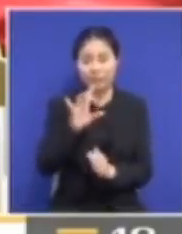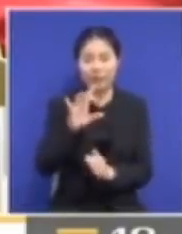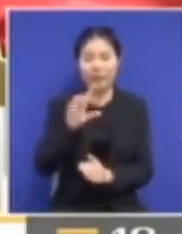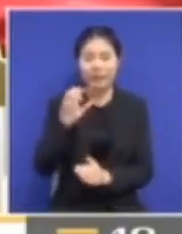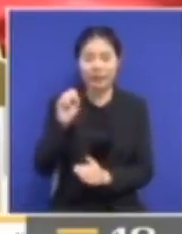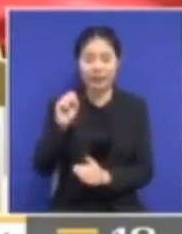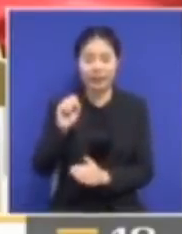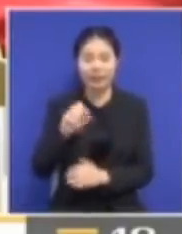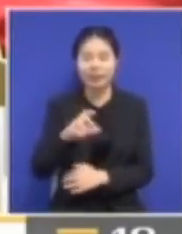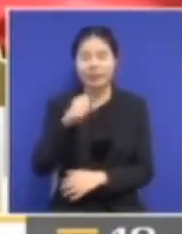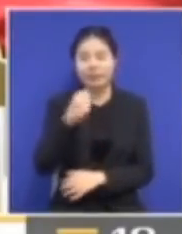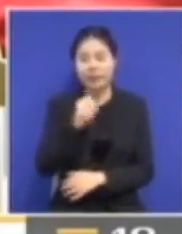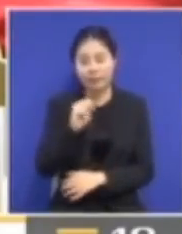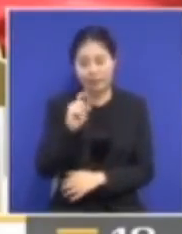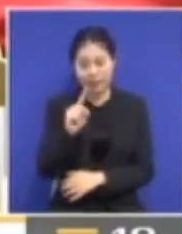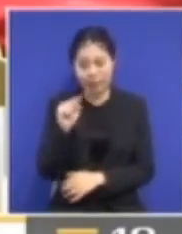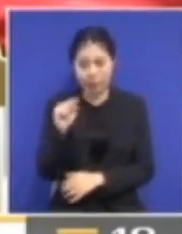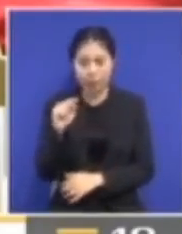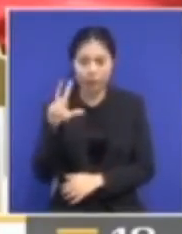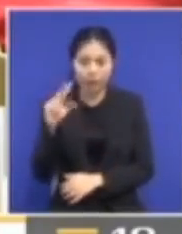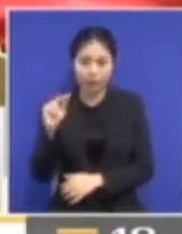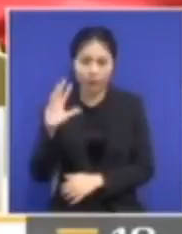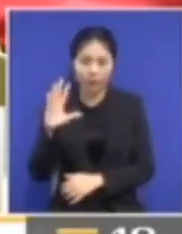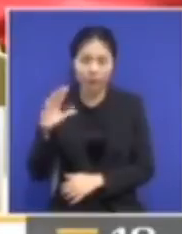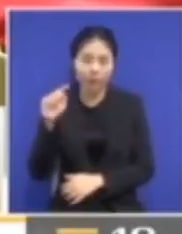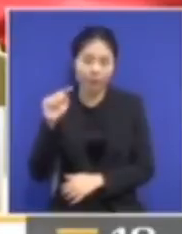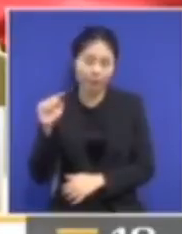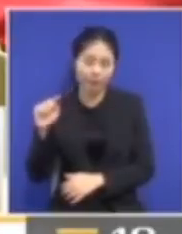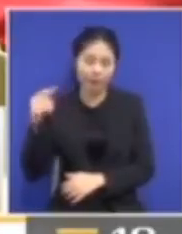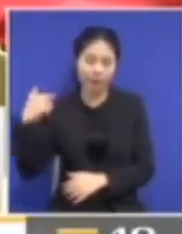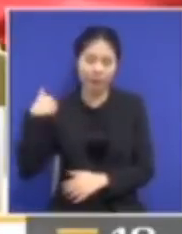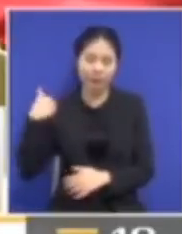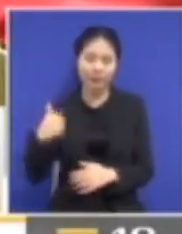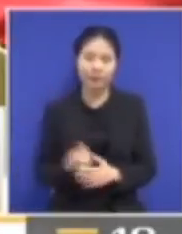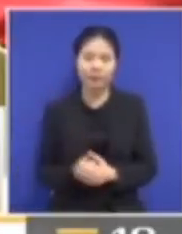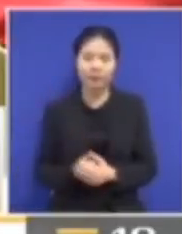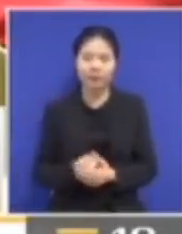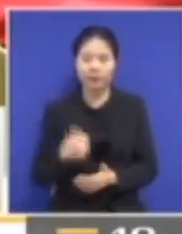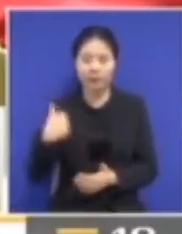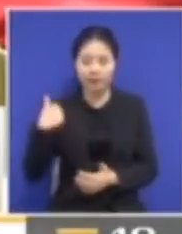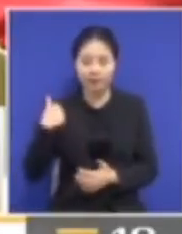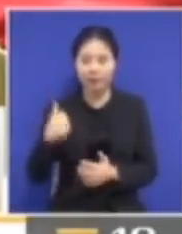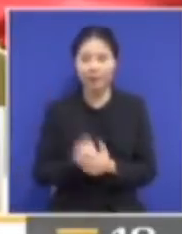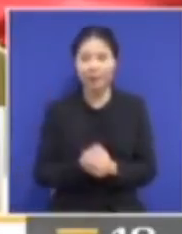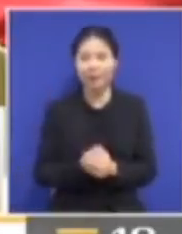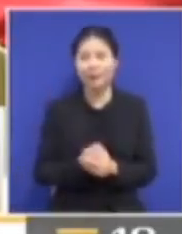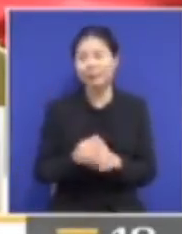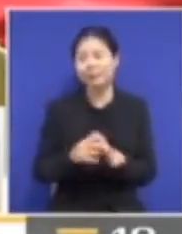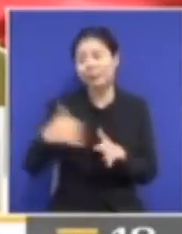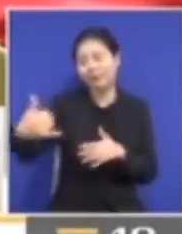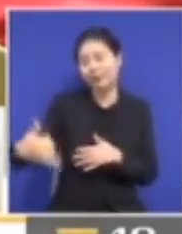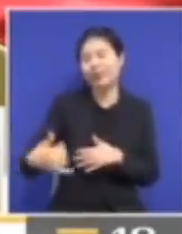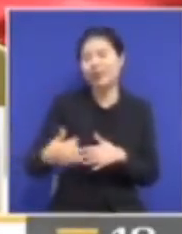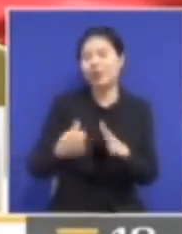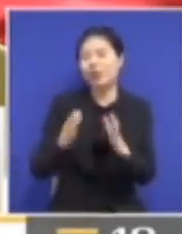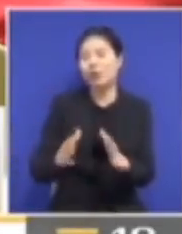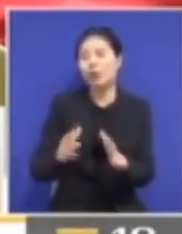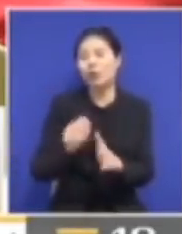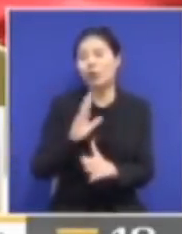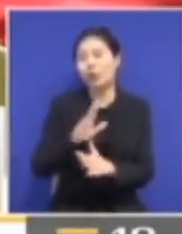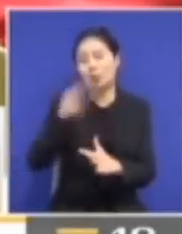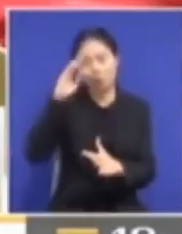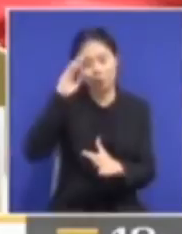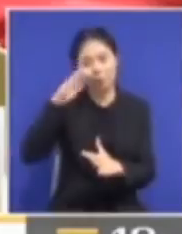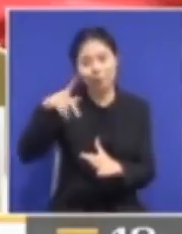11.635 ดูคร่าวๆมันได้11นะครับก็ปรากฏว่ามีส่งคนมาคุยกับผมนะขอให้ไป